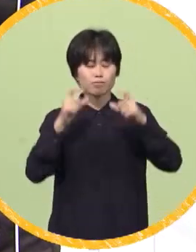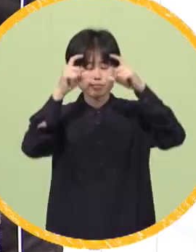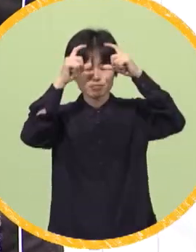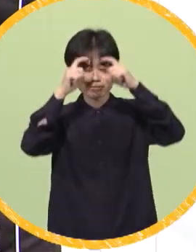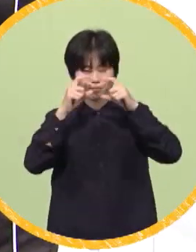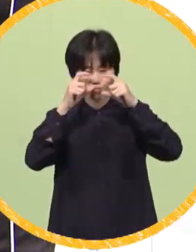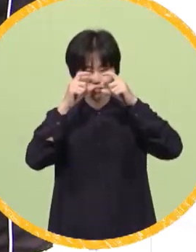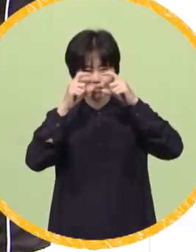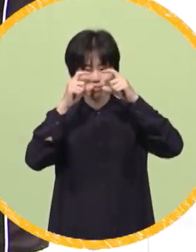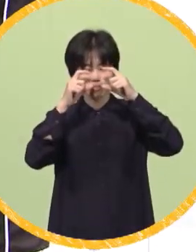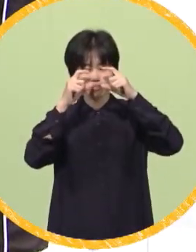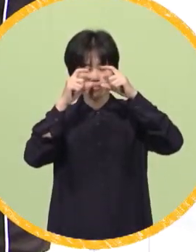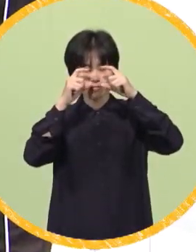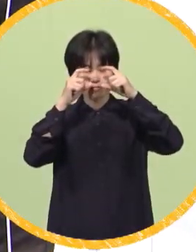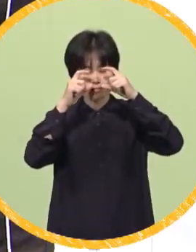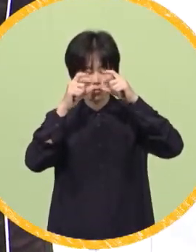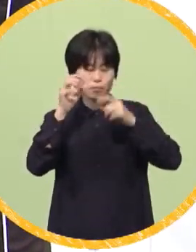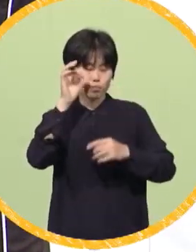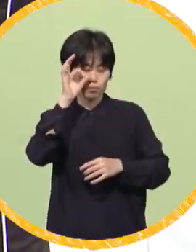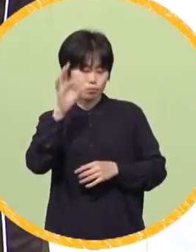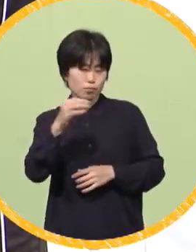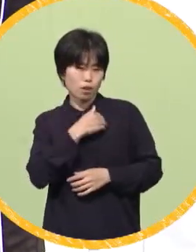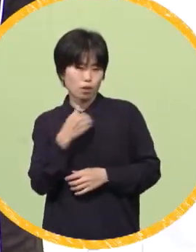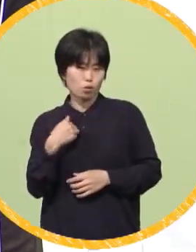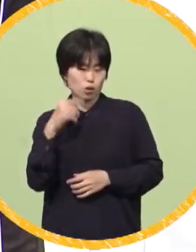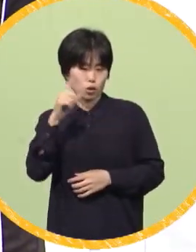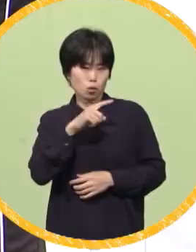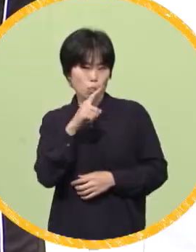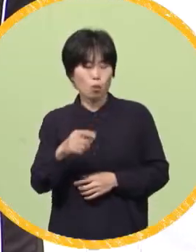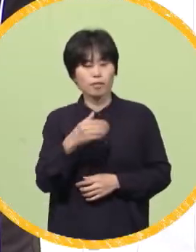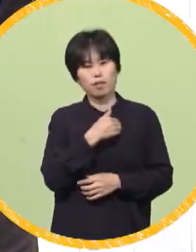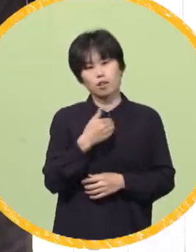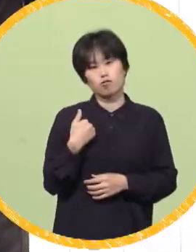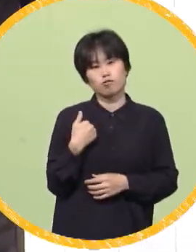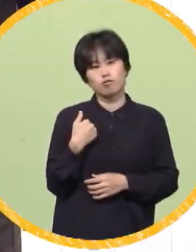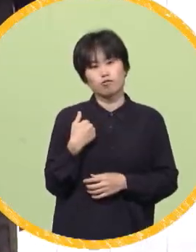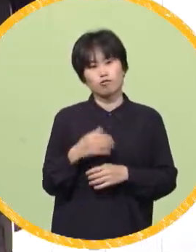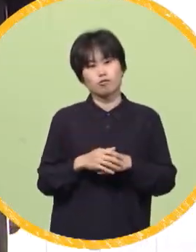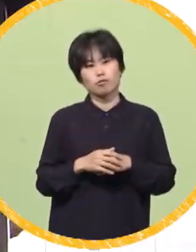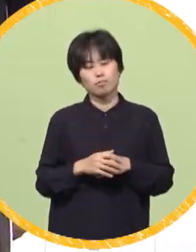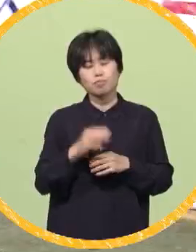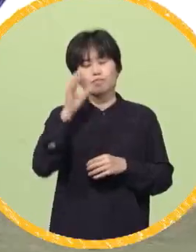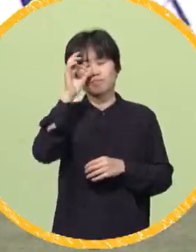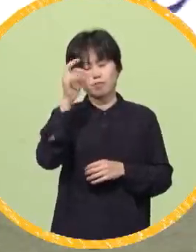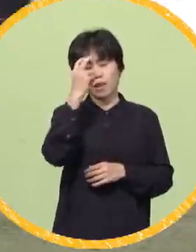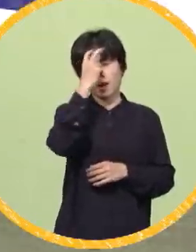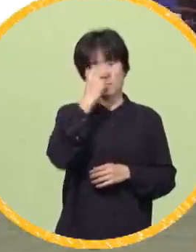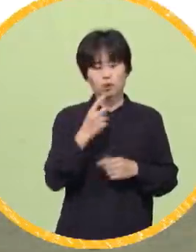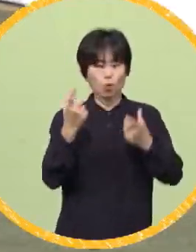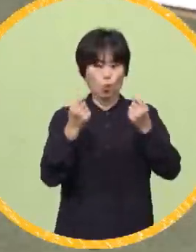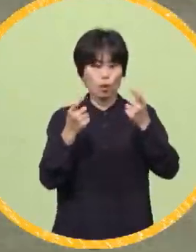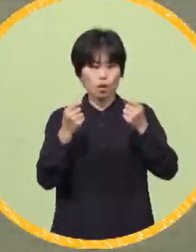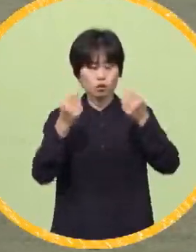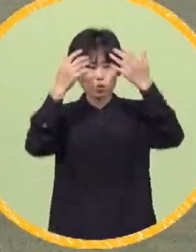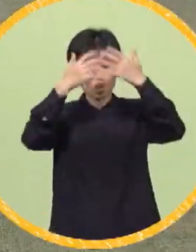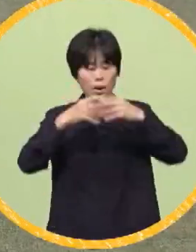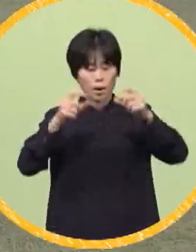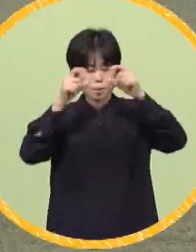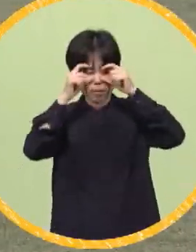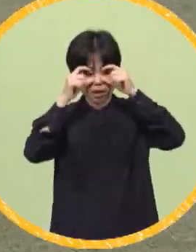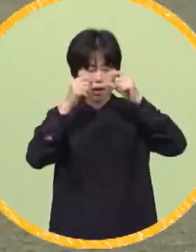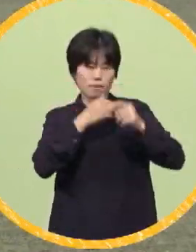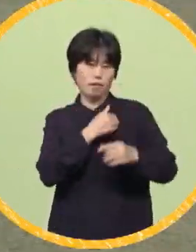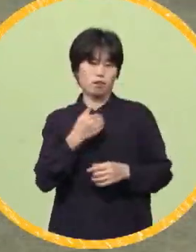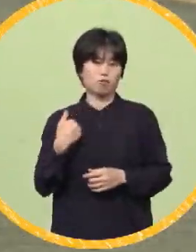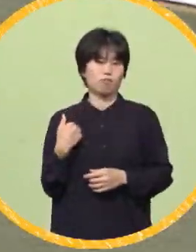ら普通の、まあ、障害のある方でもできるということです。 正眼者でも視覚障害の方でも同じような状況で条件を作ってあげて、アイマスク